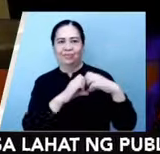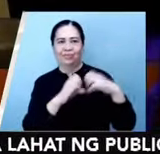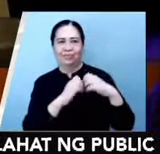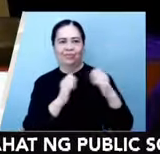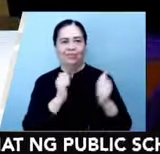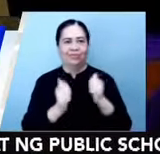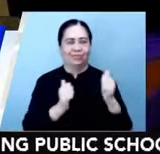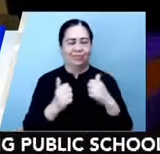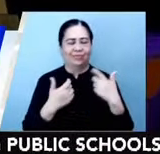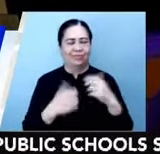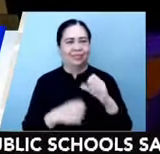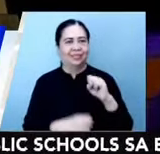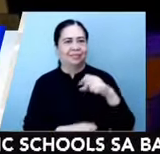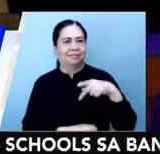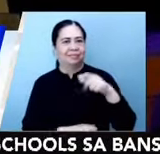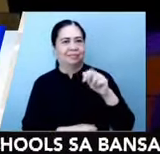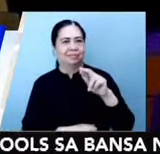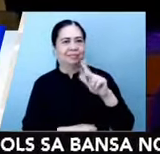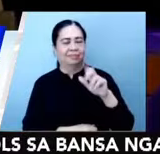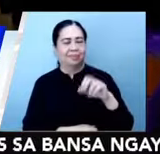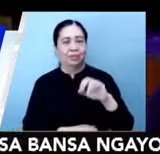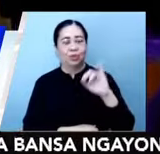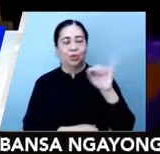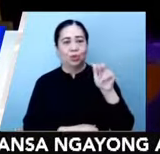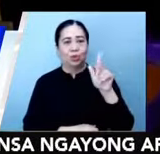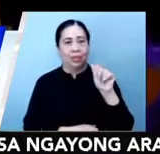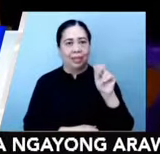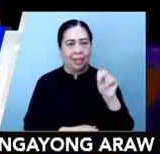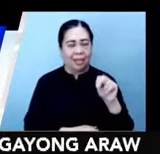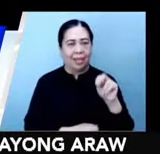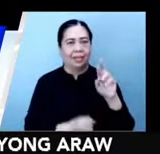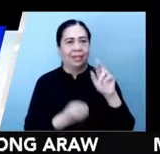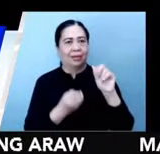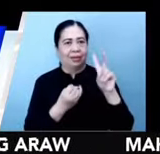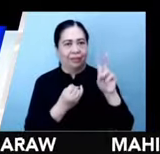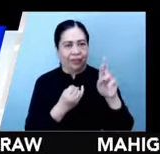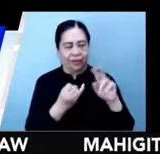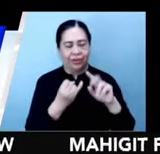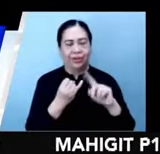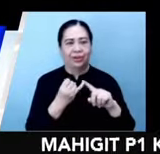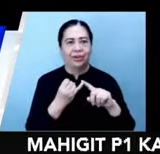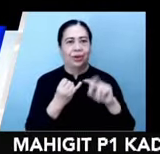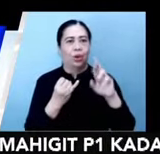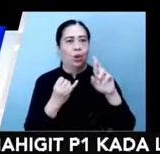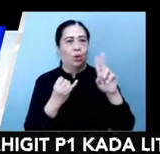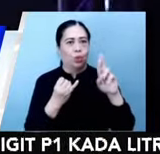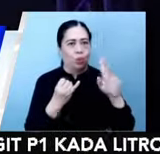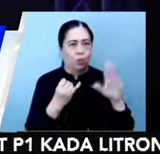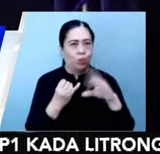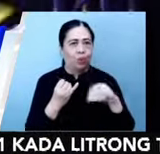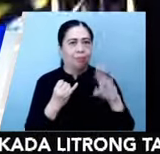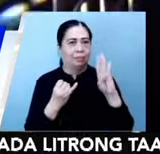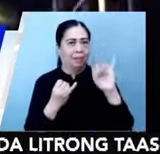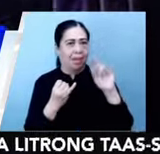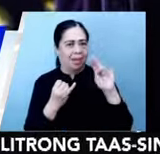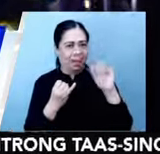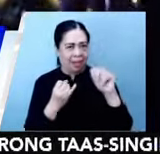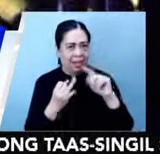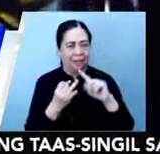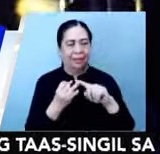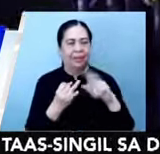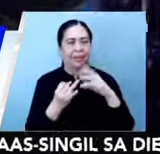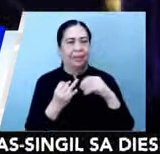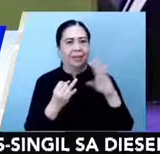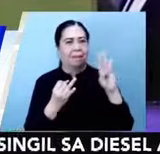Sparkle Love Team na nasina Julie Ann San Jose at Waver Cruz, Ruru Madrid at Bianca Umali, at Barbie Fortesa